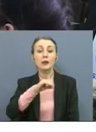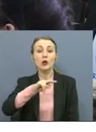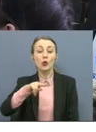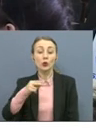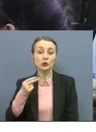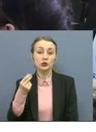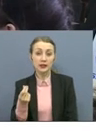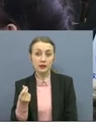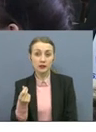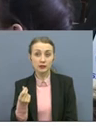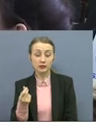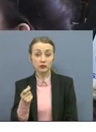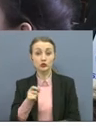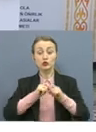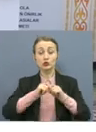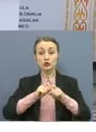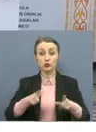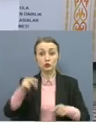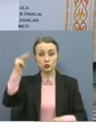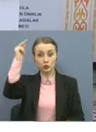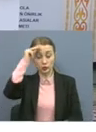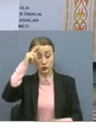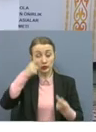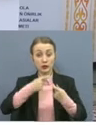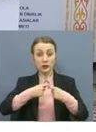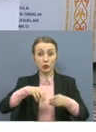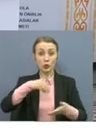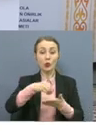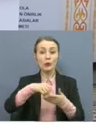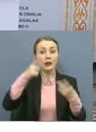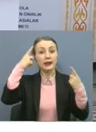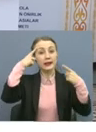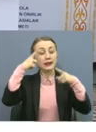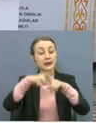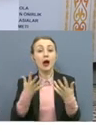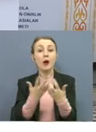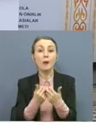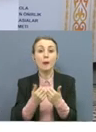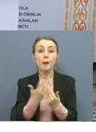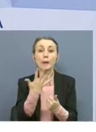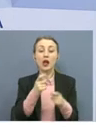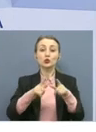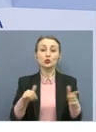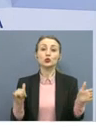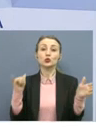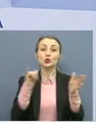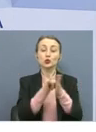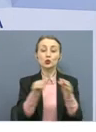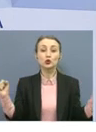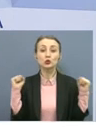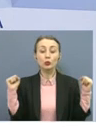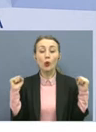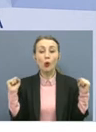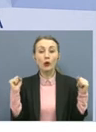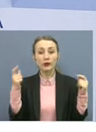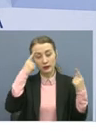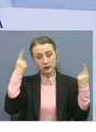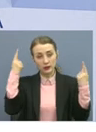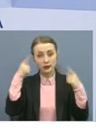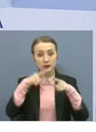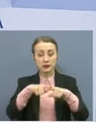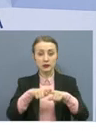5 мектепке спорттық инвентарь сатып алынды. Ауданда жол жөндеу мен су құбырлары мәселесі де өткір болып отыр. Аудан әкімі оларға